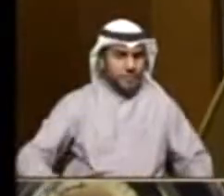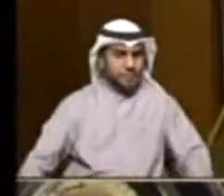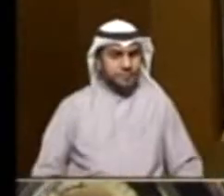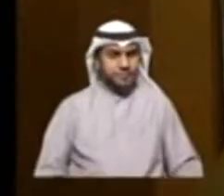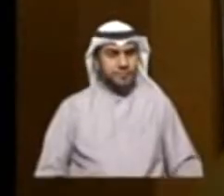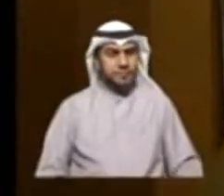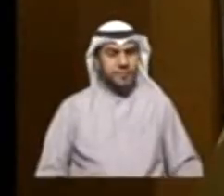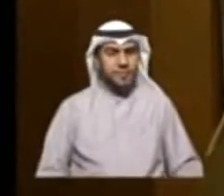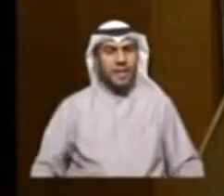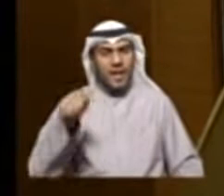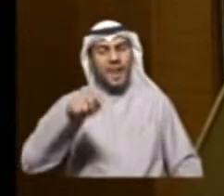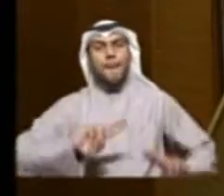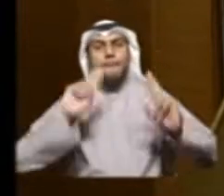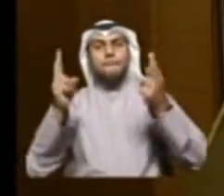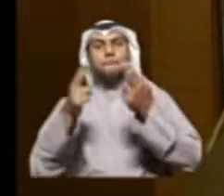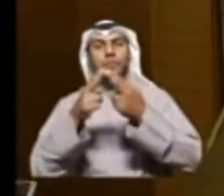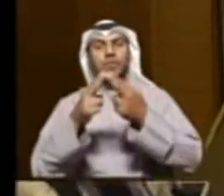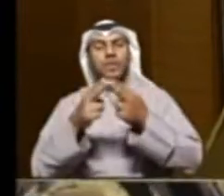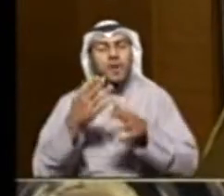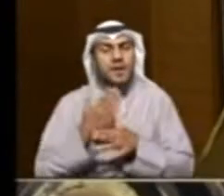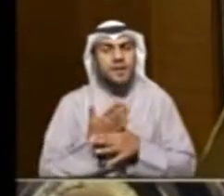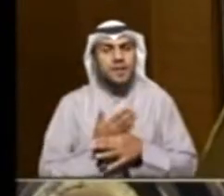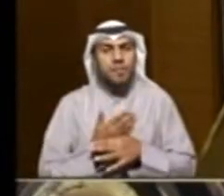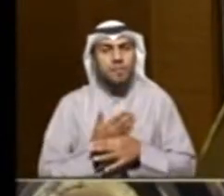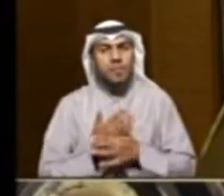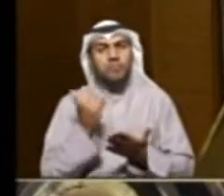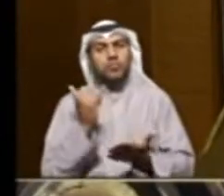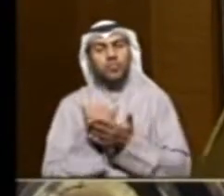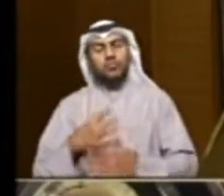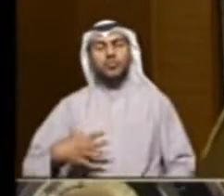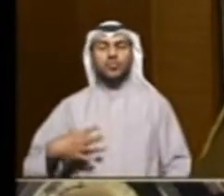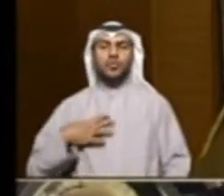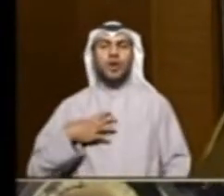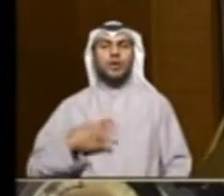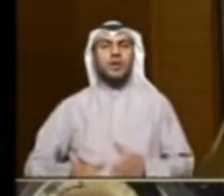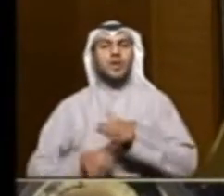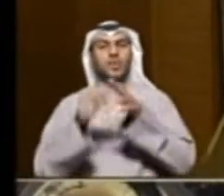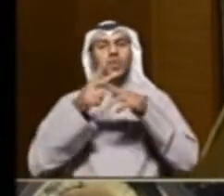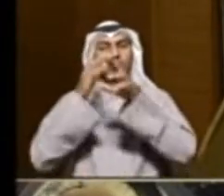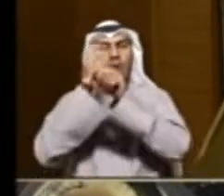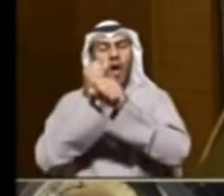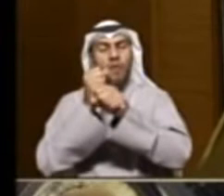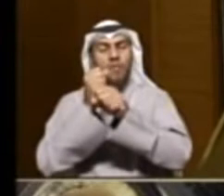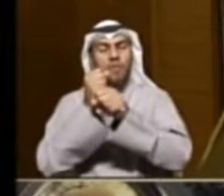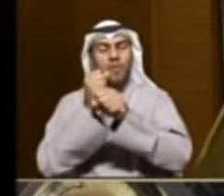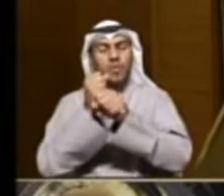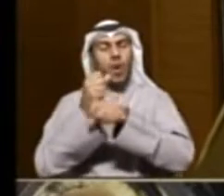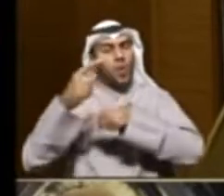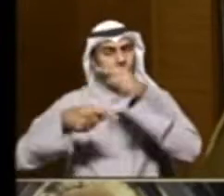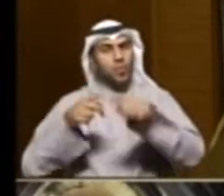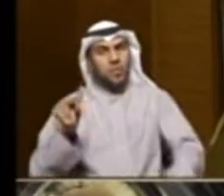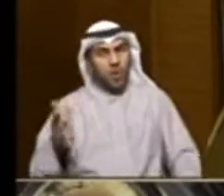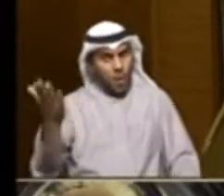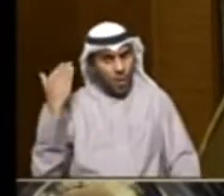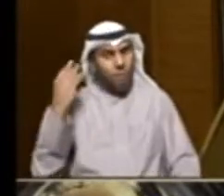هذا المؤتمر إعادة إعمار نابع من رغبة من صاحب السمو، وهذه ليست أول مرة تحصل